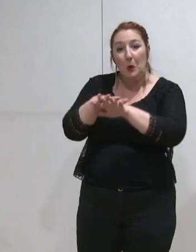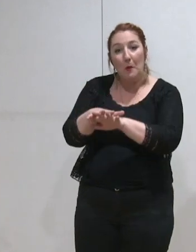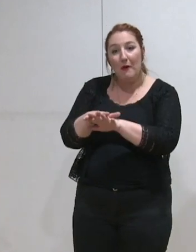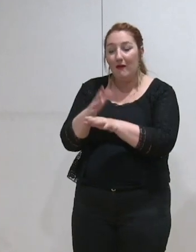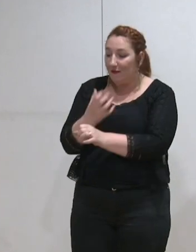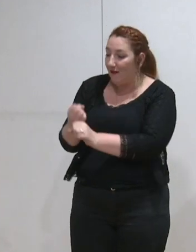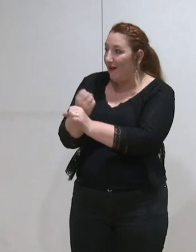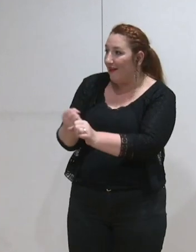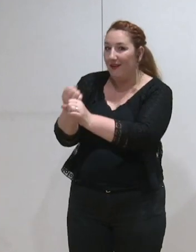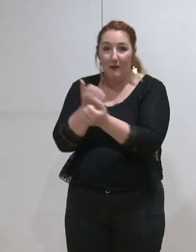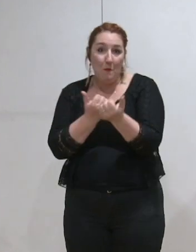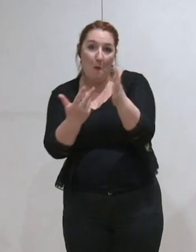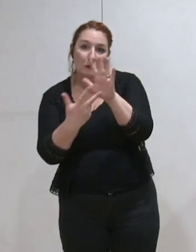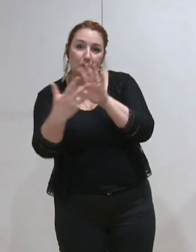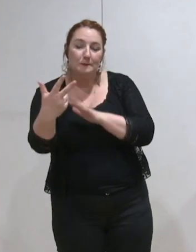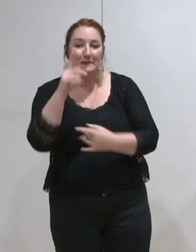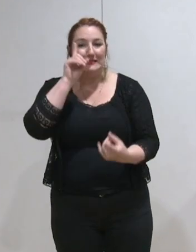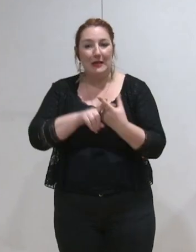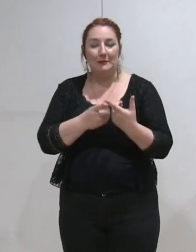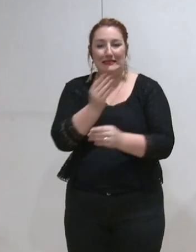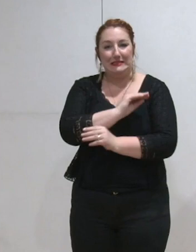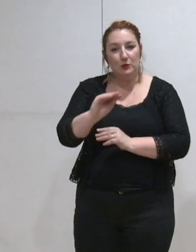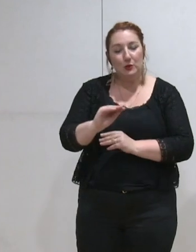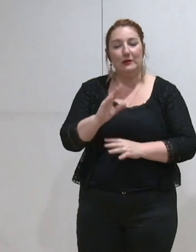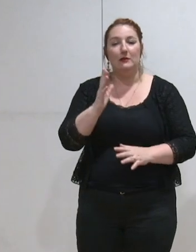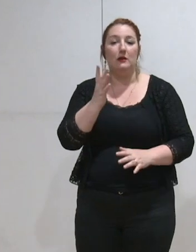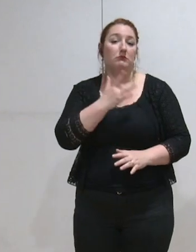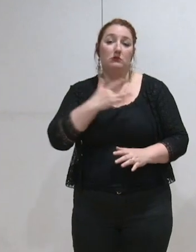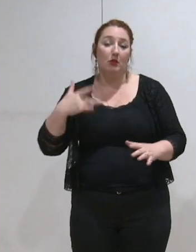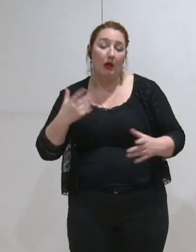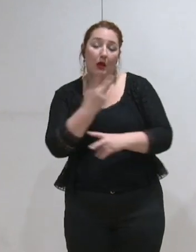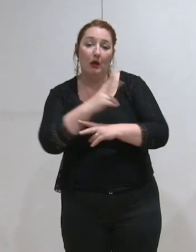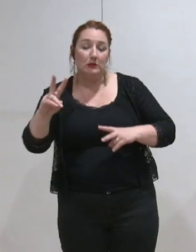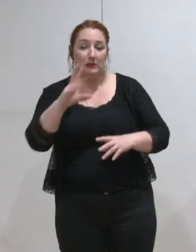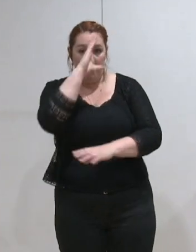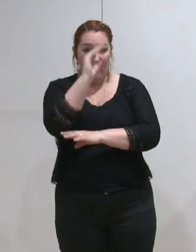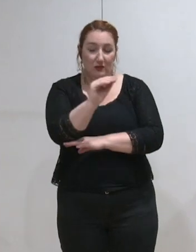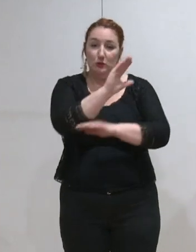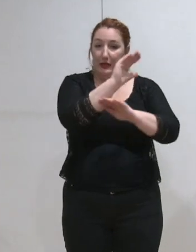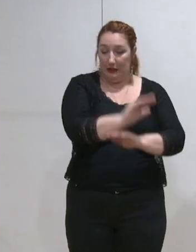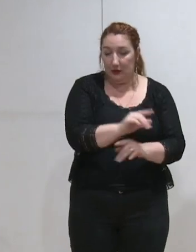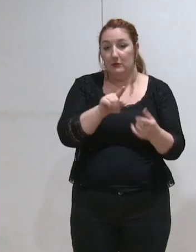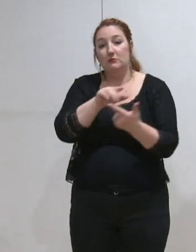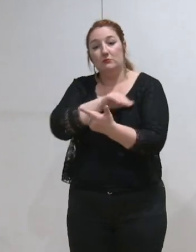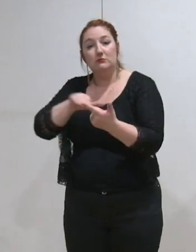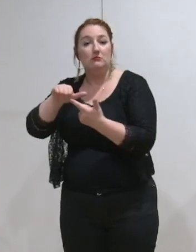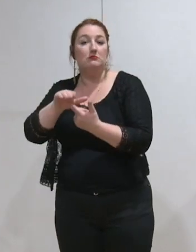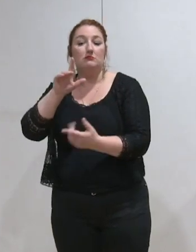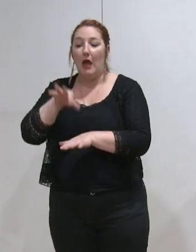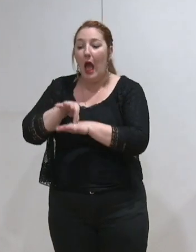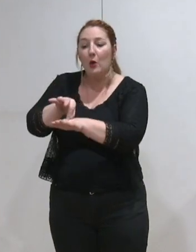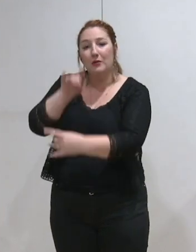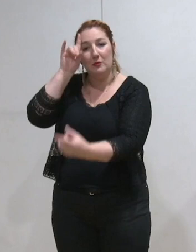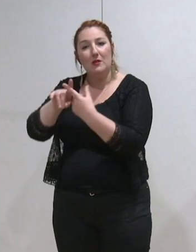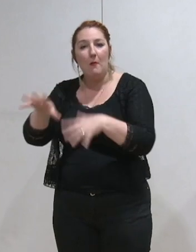celui sur la santé sécurité et prévention des risques professionnels et celui sur l'accompagnement vers l'emploi nous continuons à travailler pour que